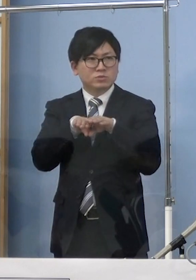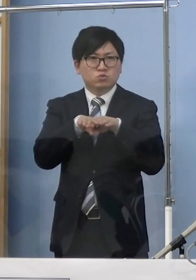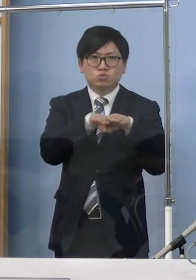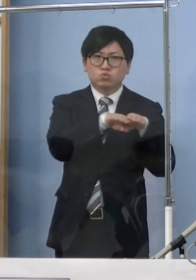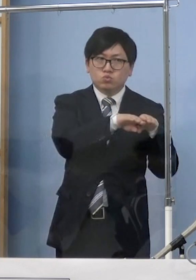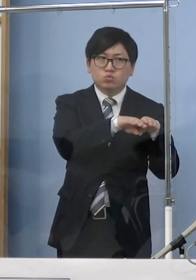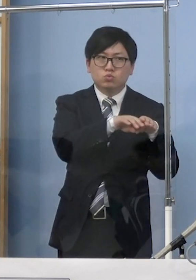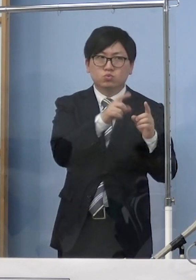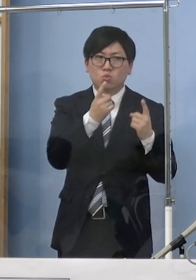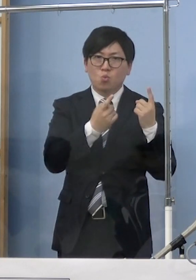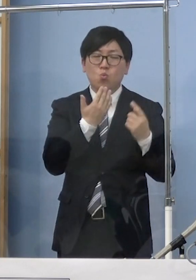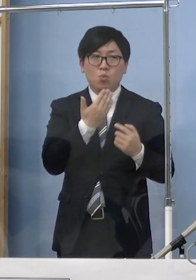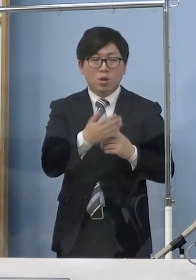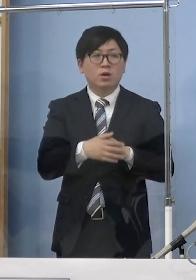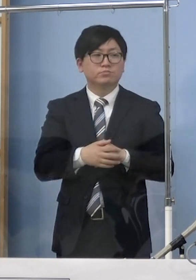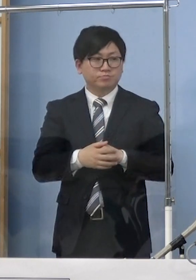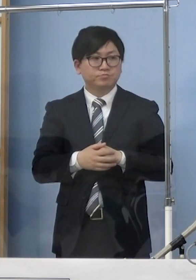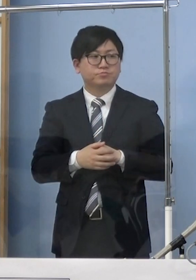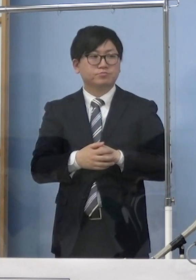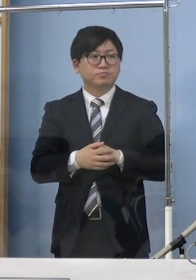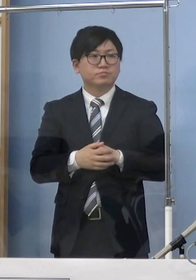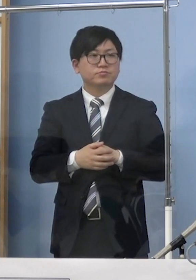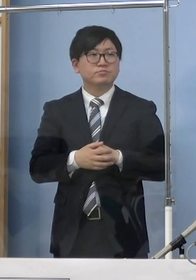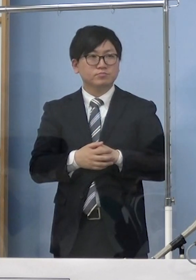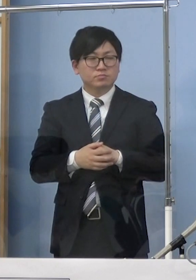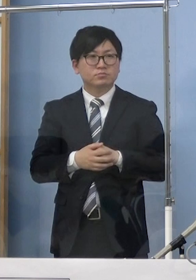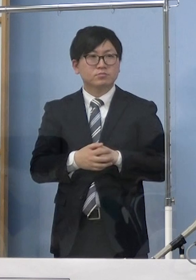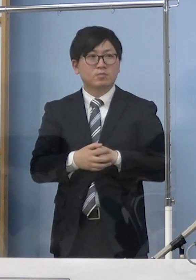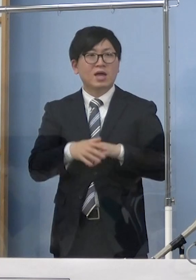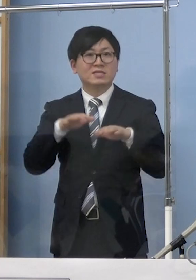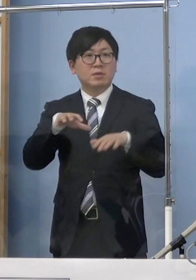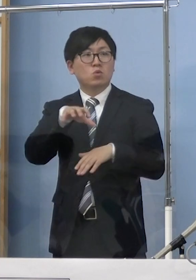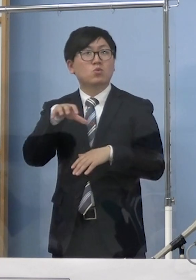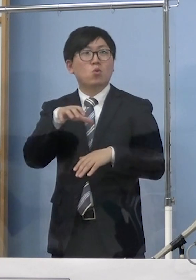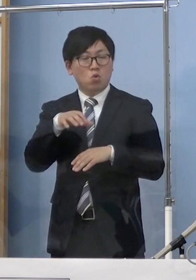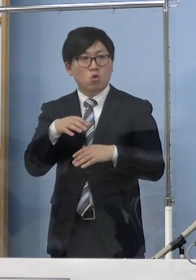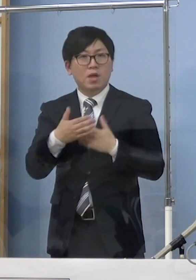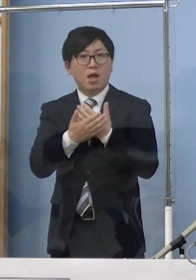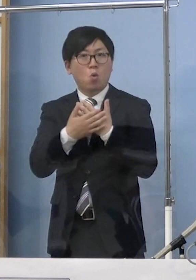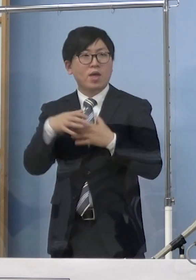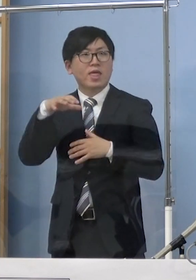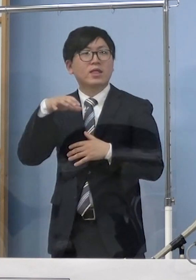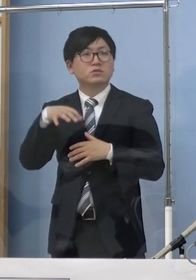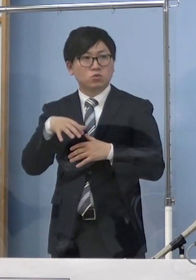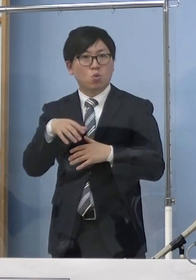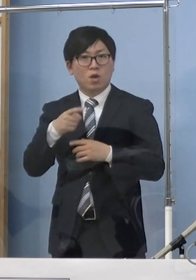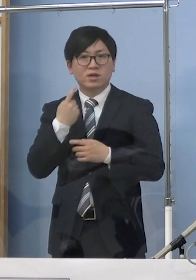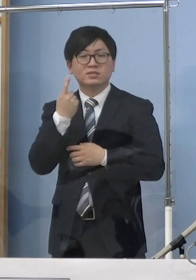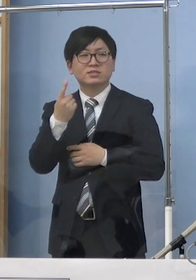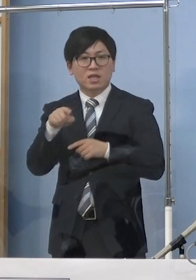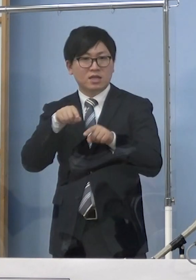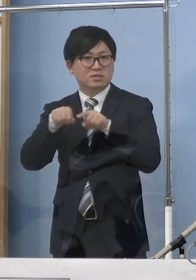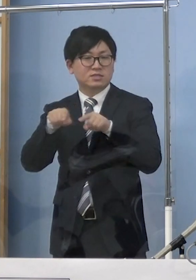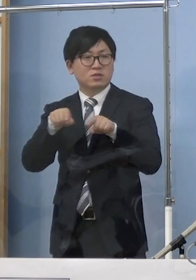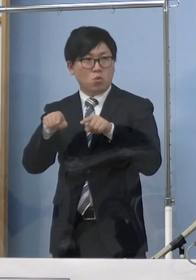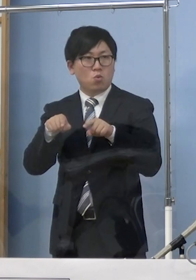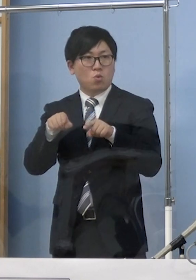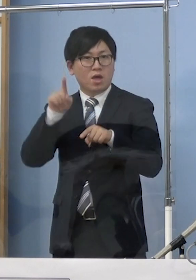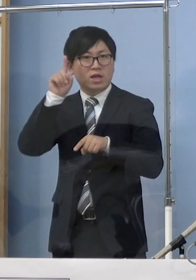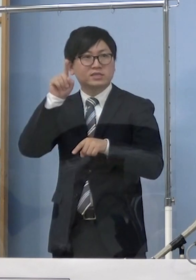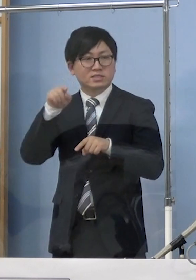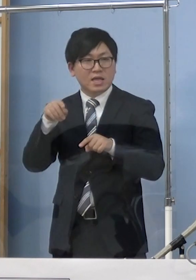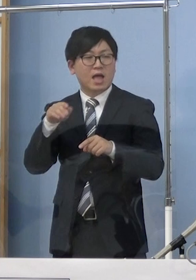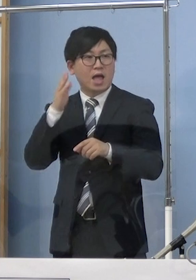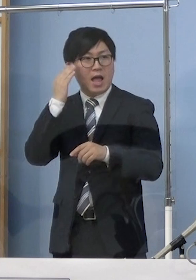はい、一応現時点ではこれ保健所の消毒済み次第、おそらくそこで必